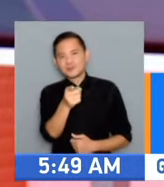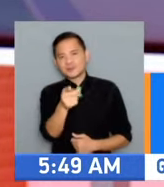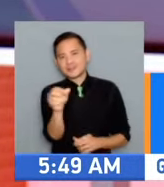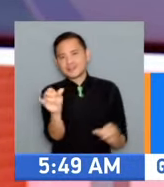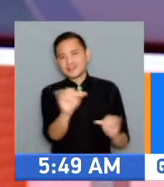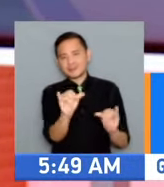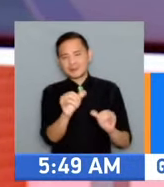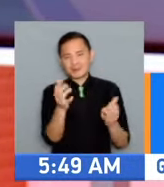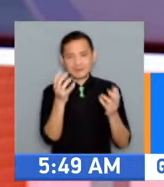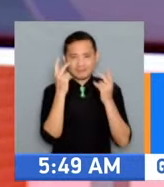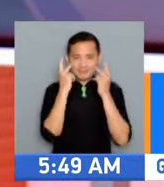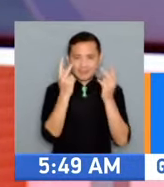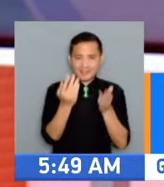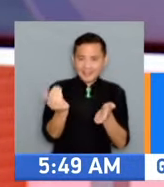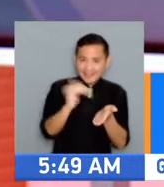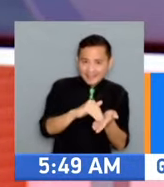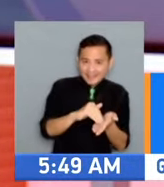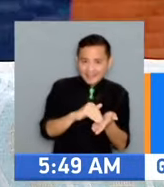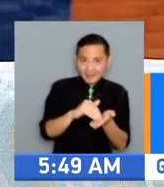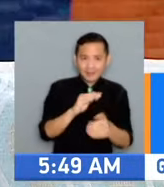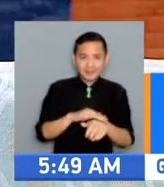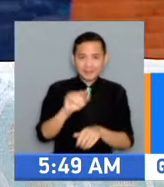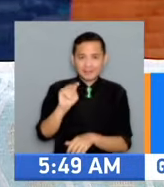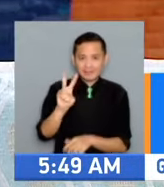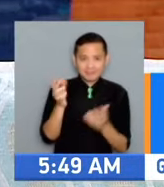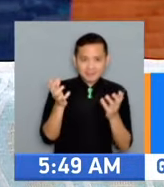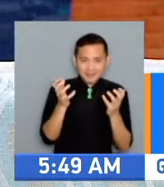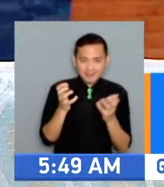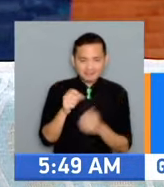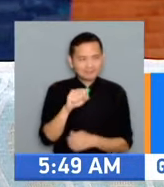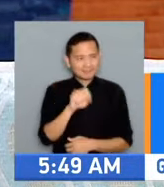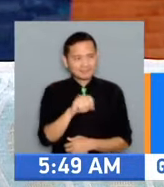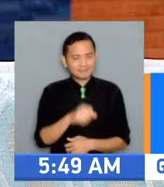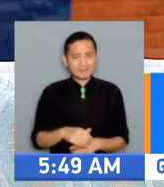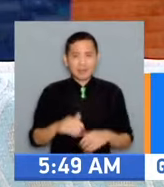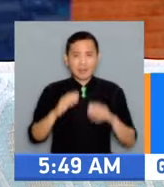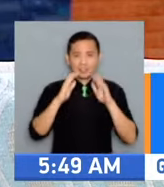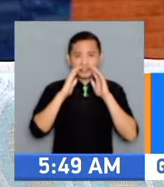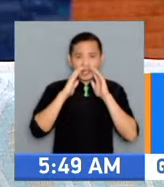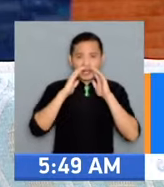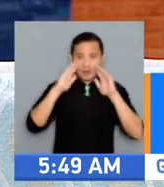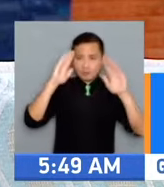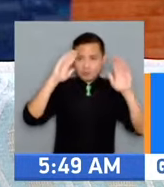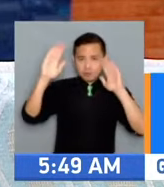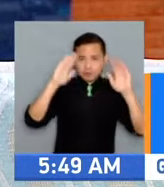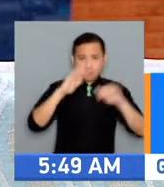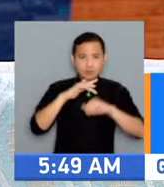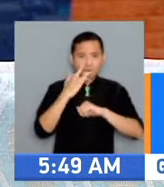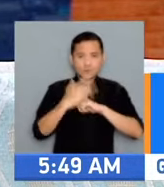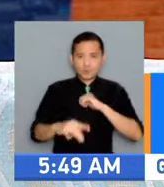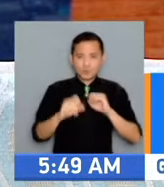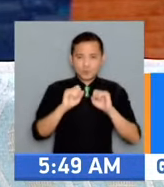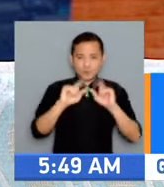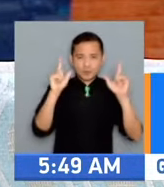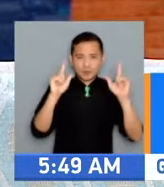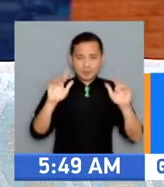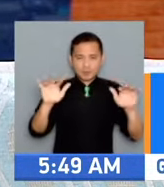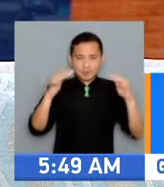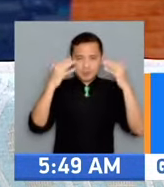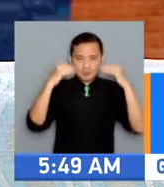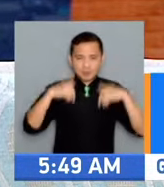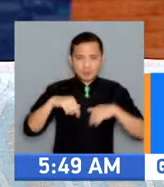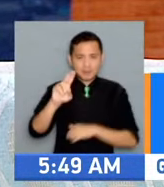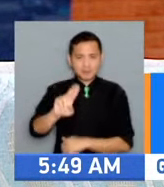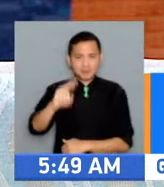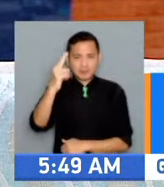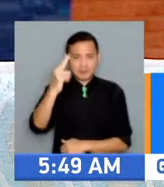natin yes, kayong makita sa TV, ha? Yes, at shout out sa mga maagang gumising at nakatutok pa rin sa Unang Hirit. May pasok man